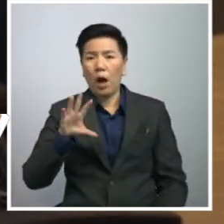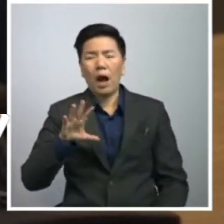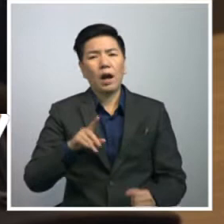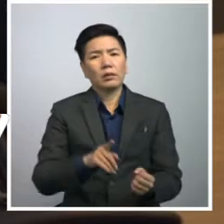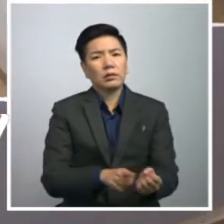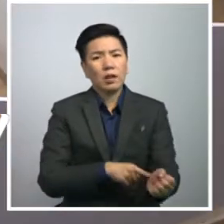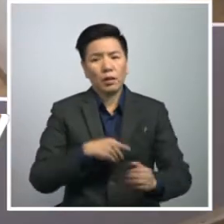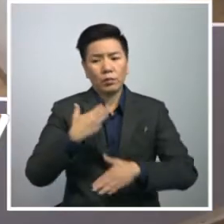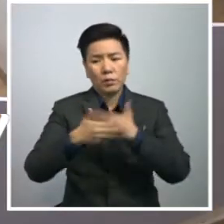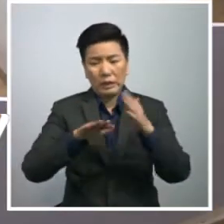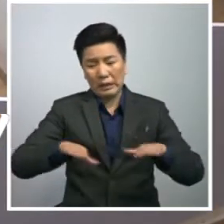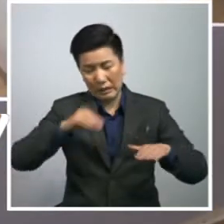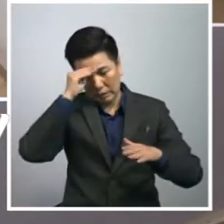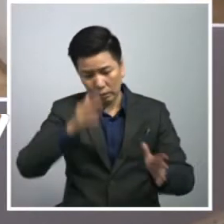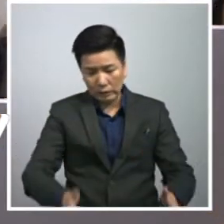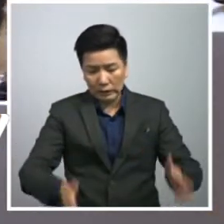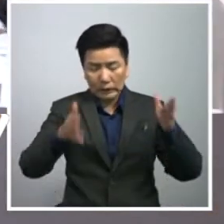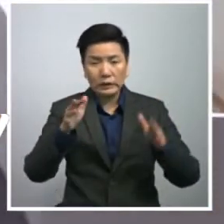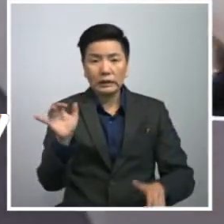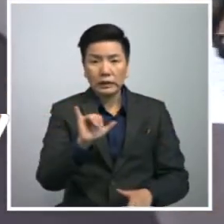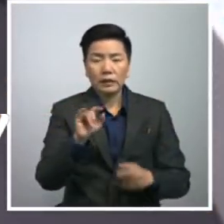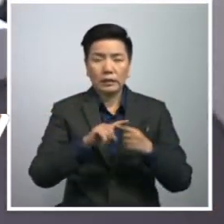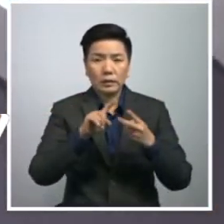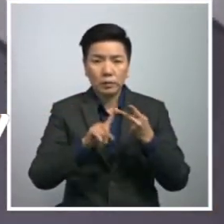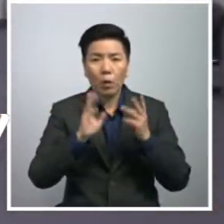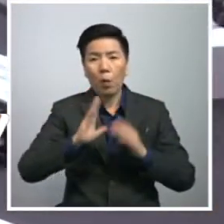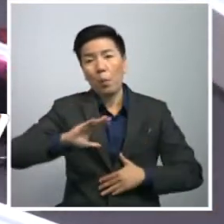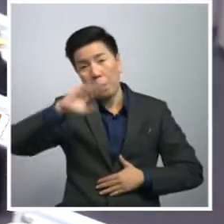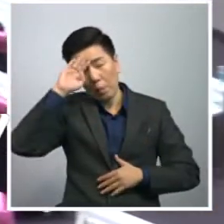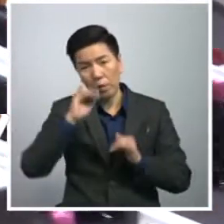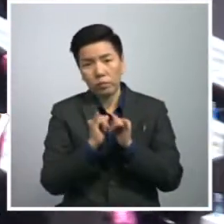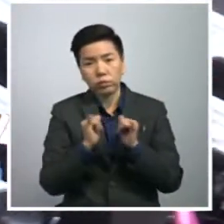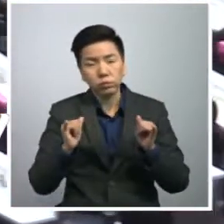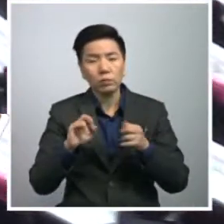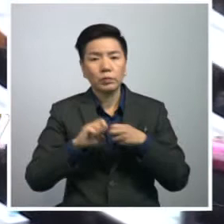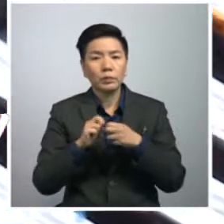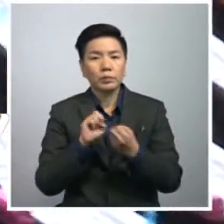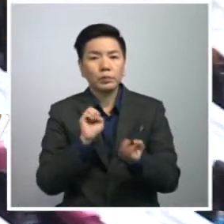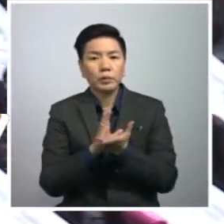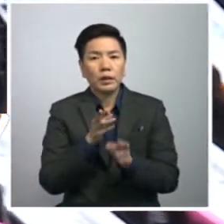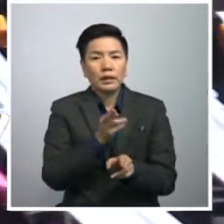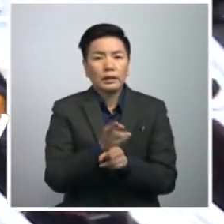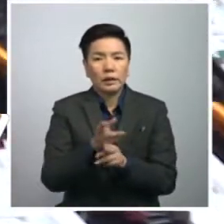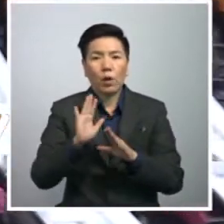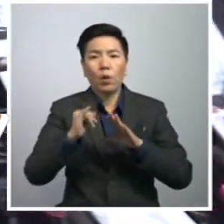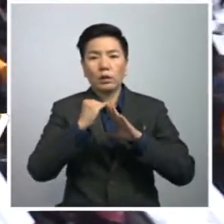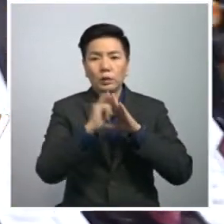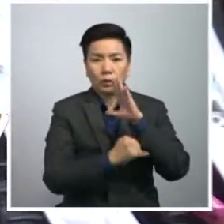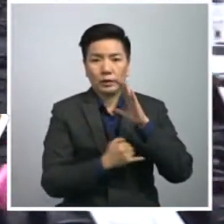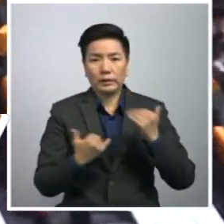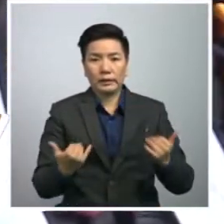ายปีกว่าที่เด็กจะได้อาคารเรียนใหม่เช่นเดียวกับอาคารผู้ป่วยนะครับซึ่งจะอาจกระทบต่อการรักษาพยาบาลในแต่ละจังหวัดเช่นกัน